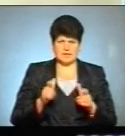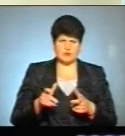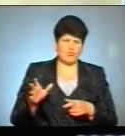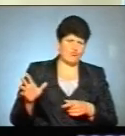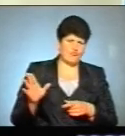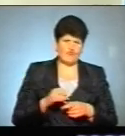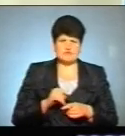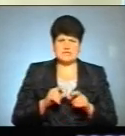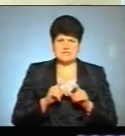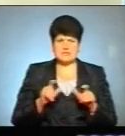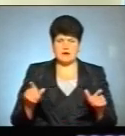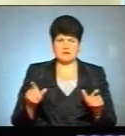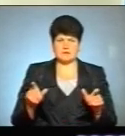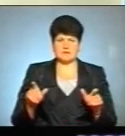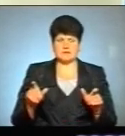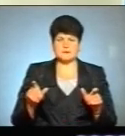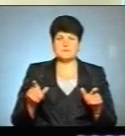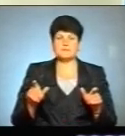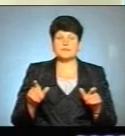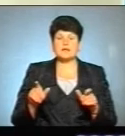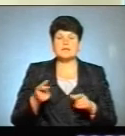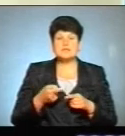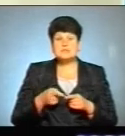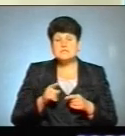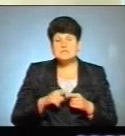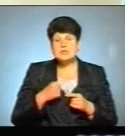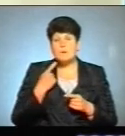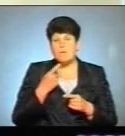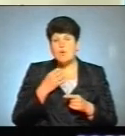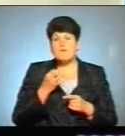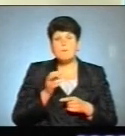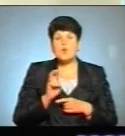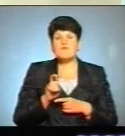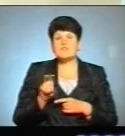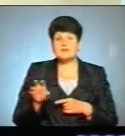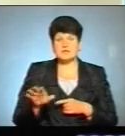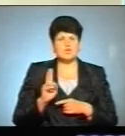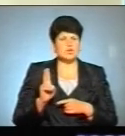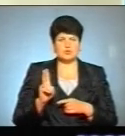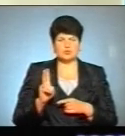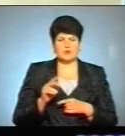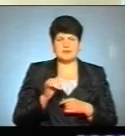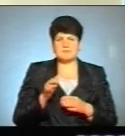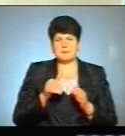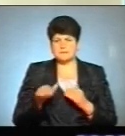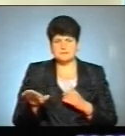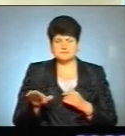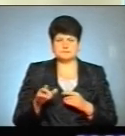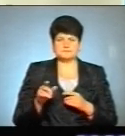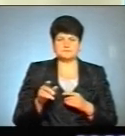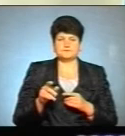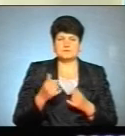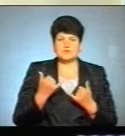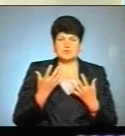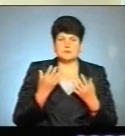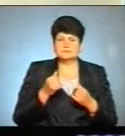закладах стаціонарних. Тобто це мова про відвідування йде. Ніхто з підопічних не міг відлучитися і на сьогоднішній день